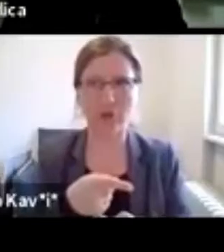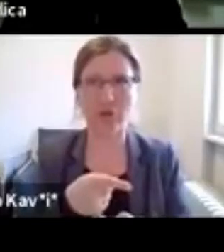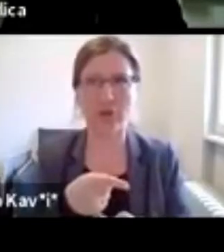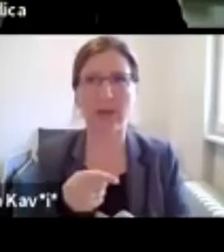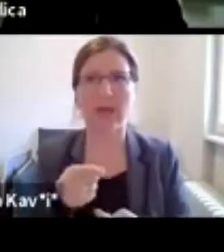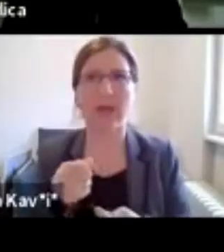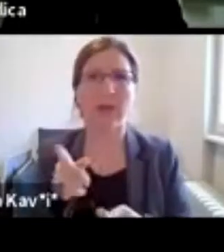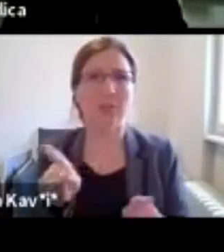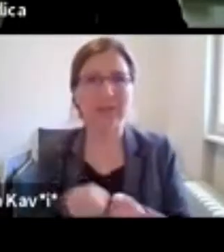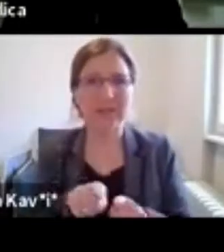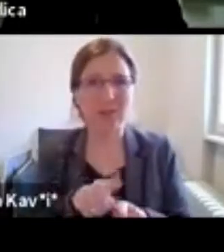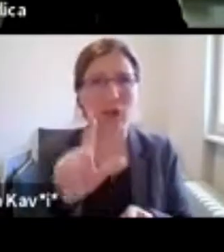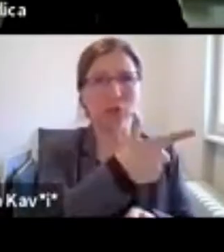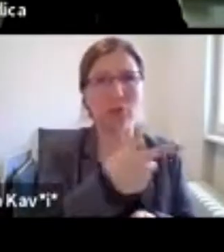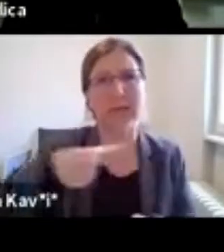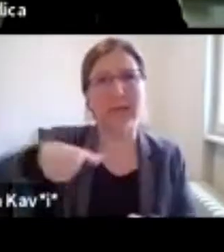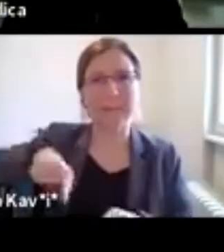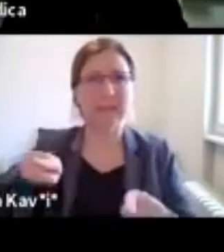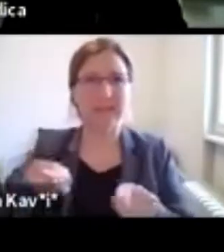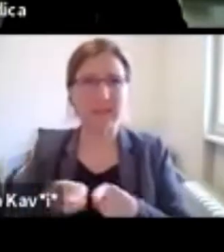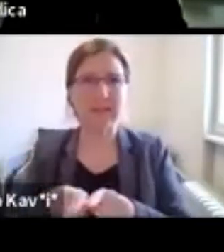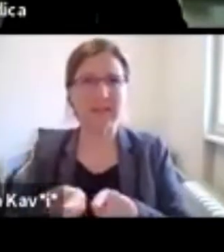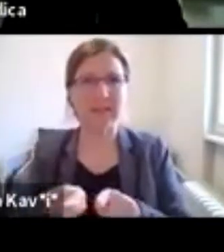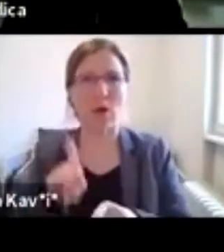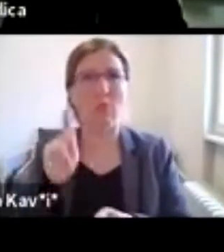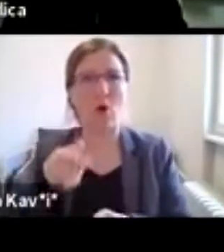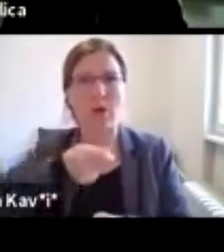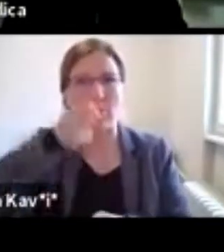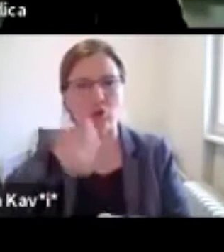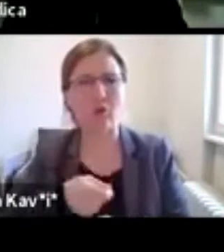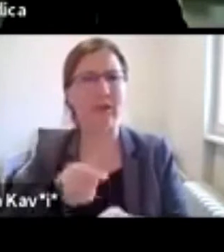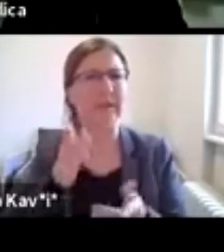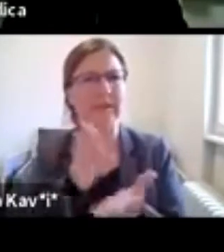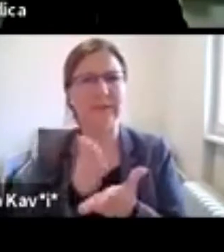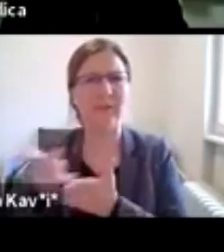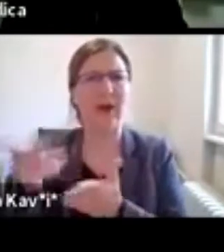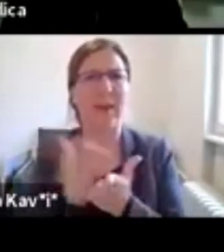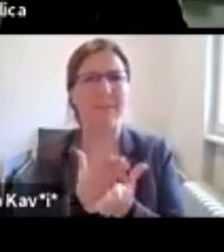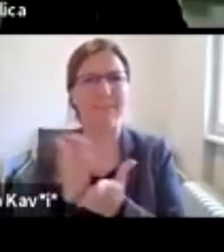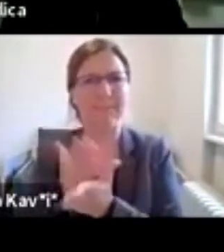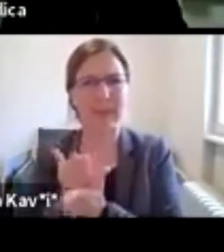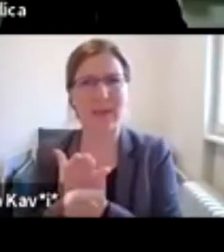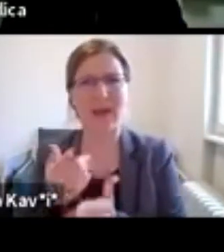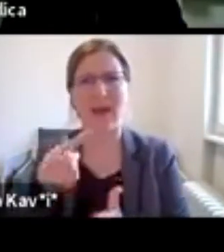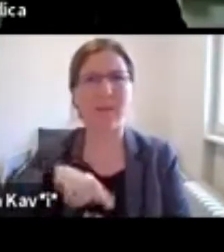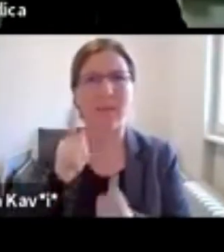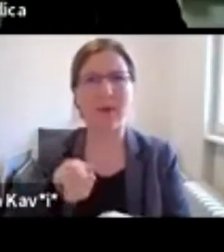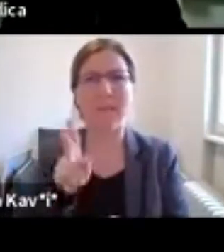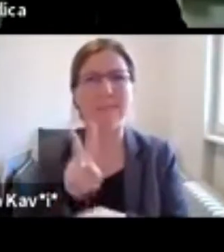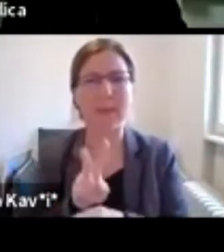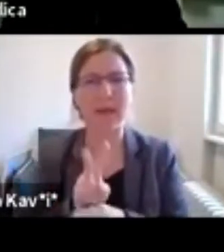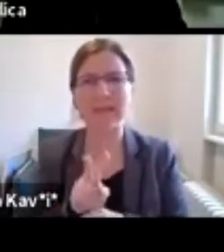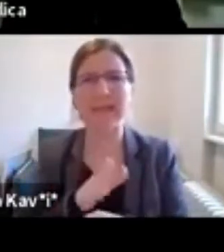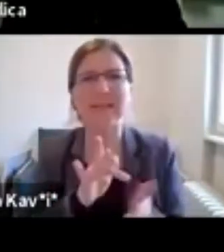drugačije nego za sve nas. Moraju se pridržavati svih mjera, moraju paziti na sve što se događa